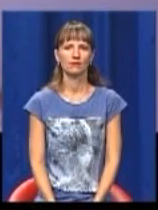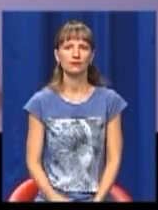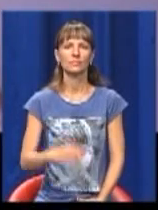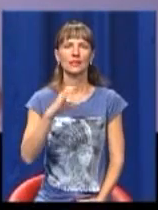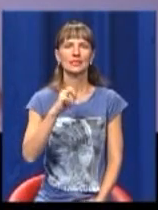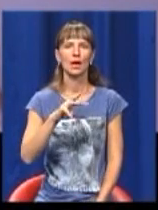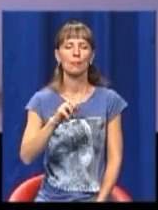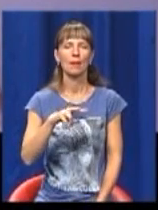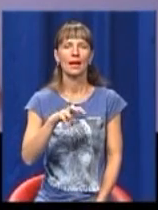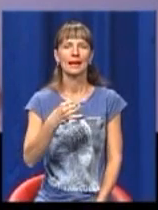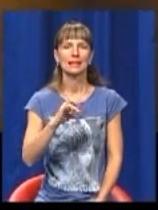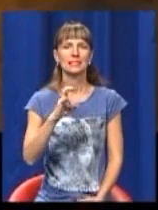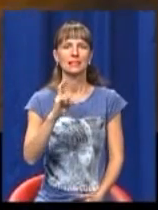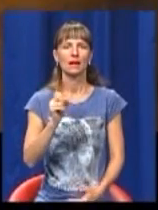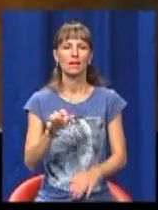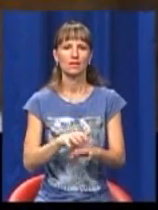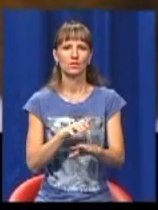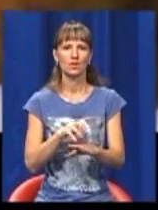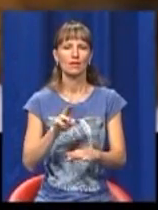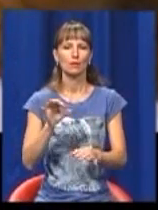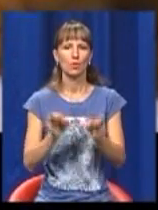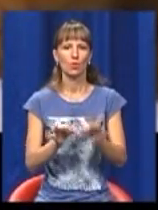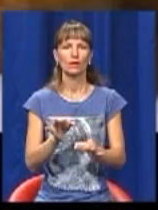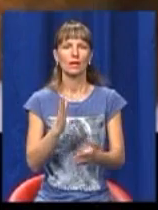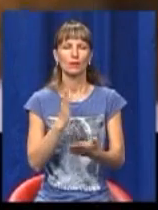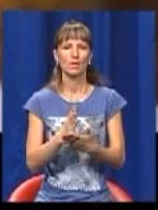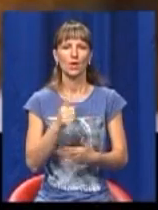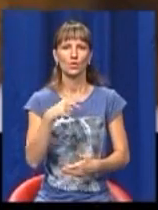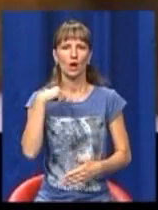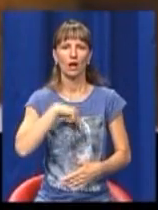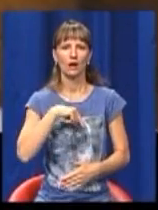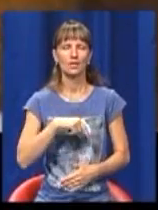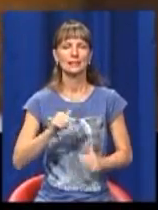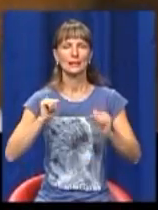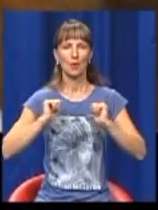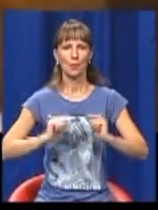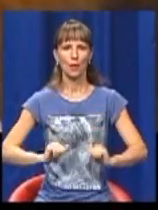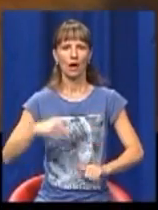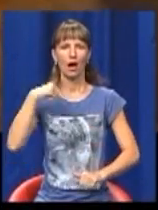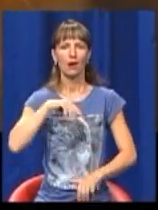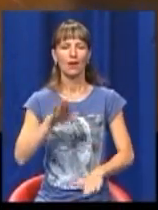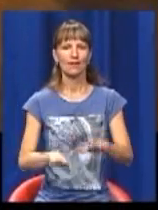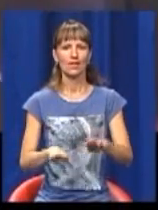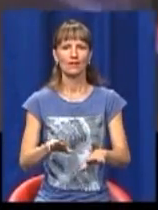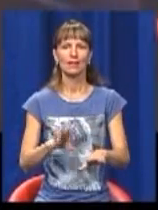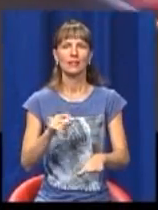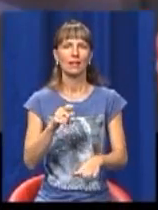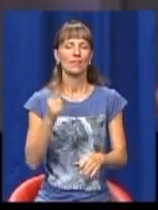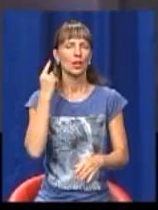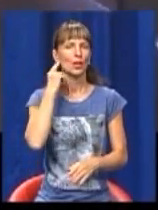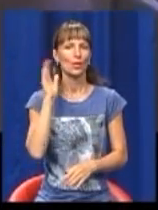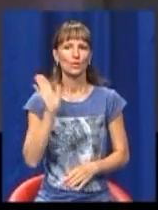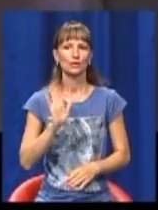Сомалійська кішка від природи володіє хорошим вихованням, спокоєм і врівноваженим характером. Від неї ви навряд чи